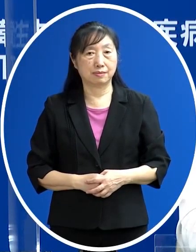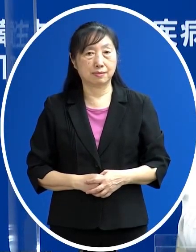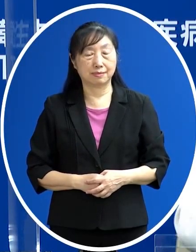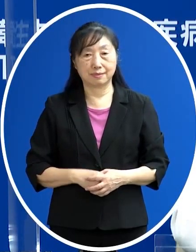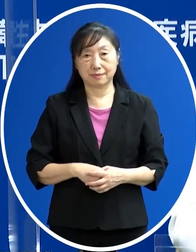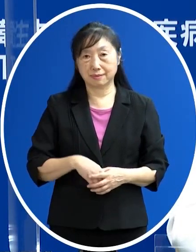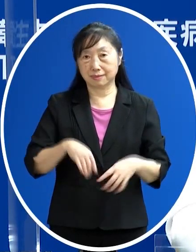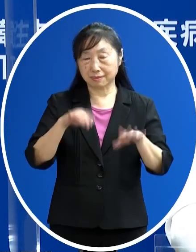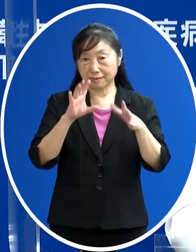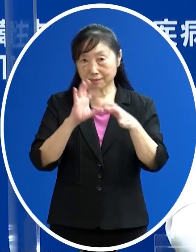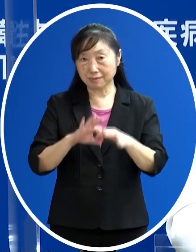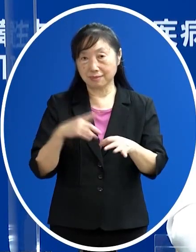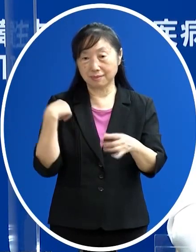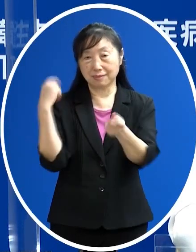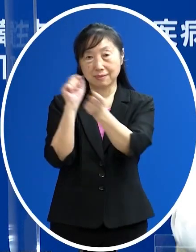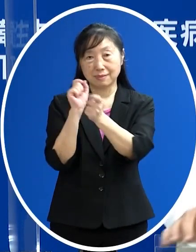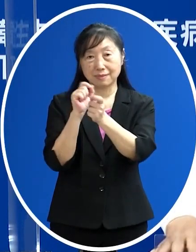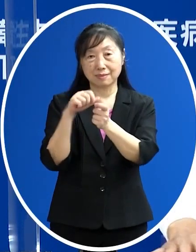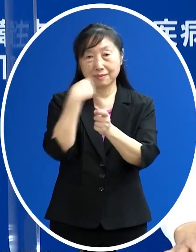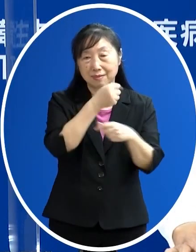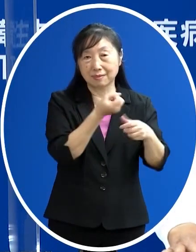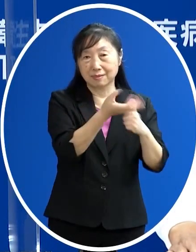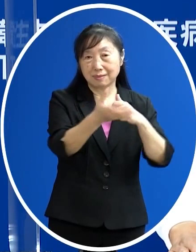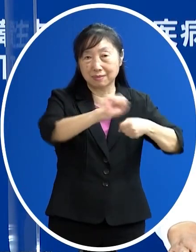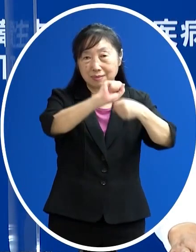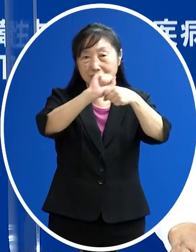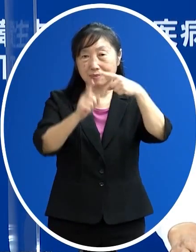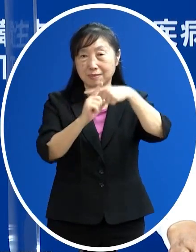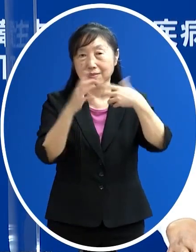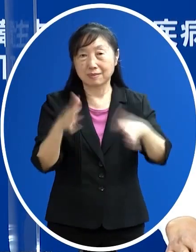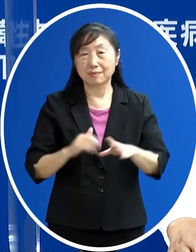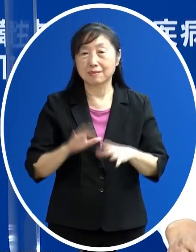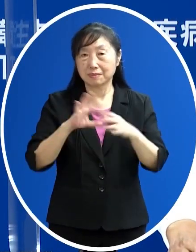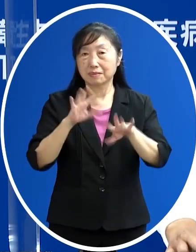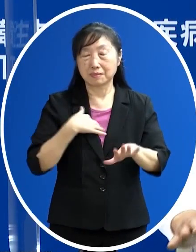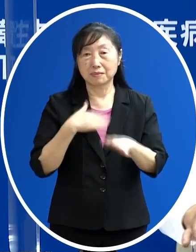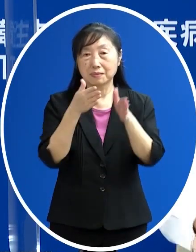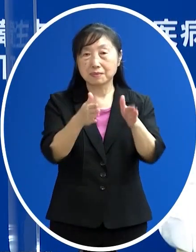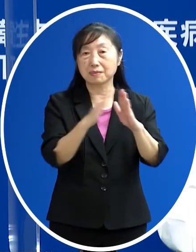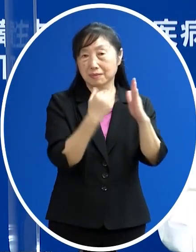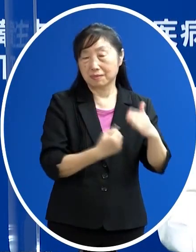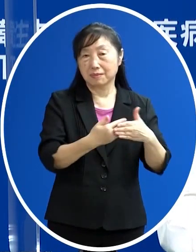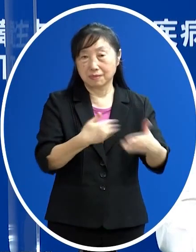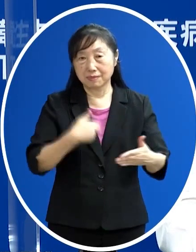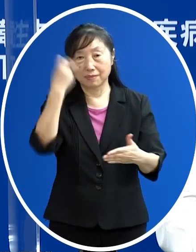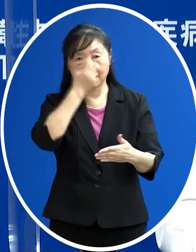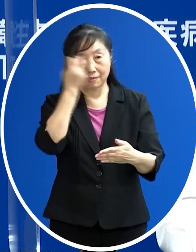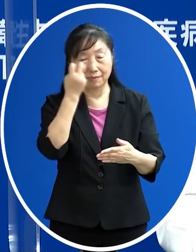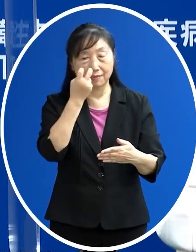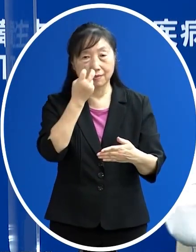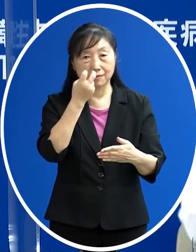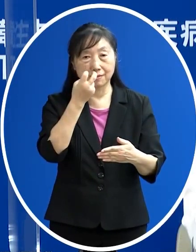另外就是因为近期的一个本土疫情的升温，那我们为了要加速居家隔离跟居家检疫的一